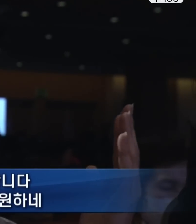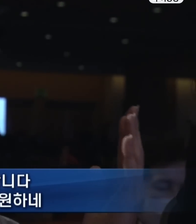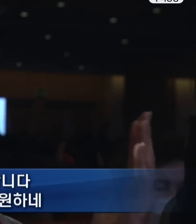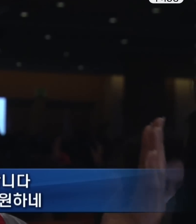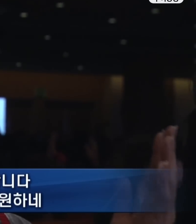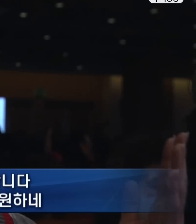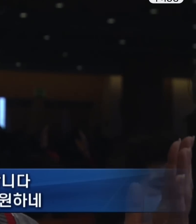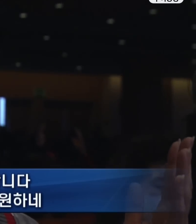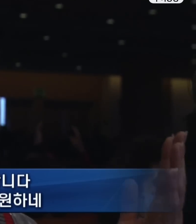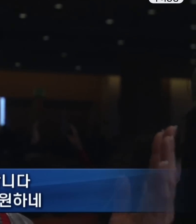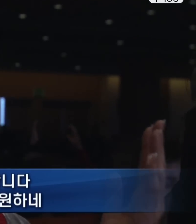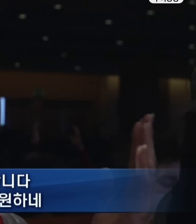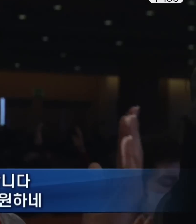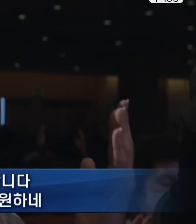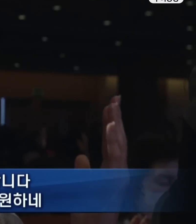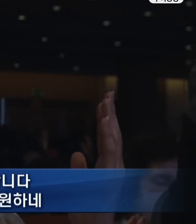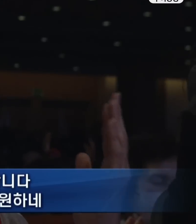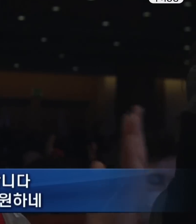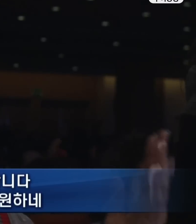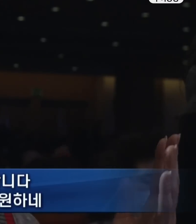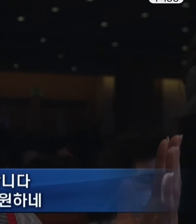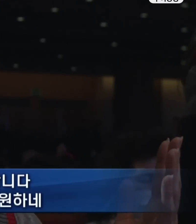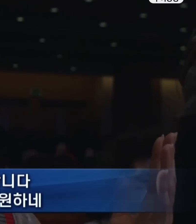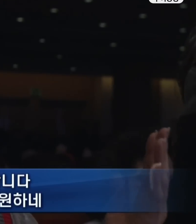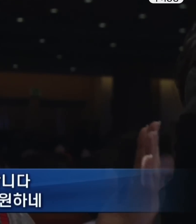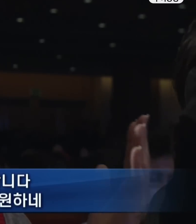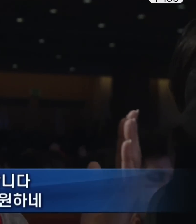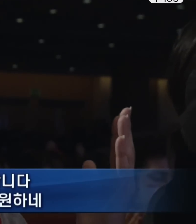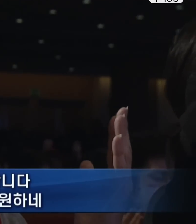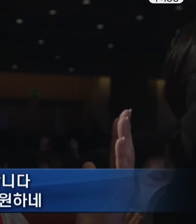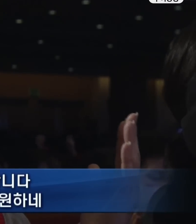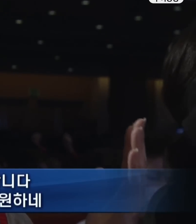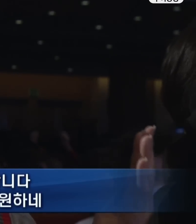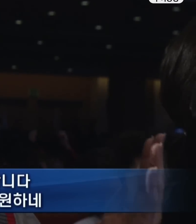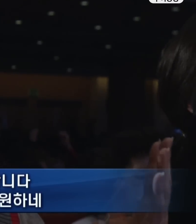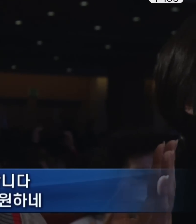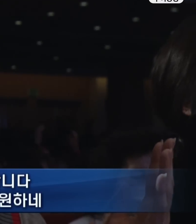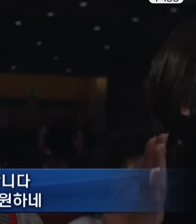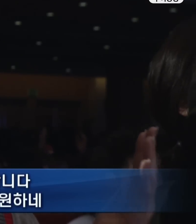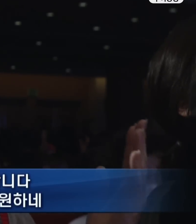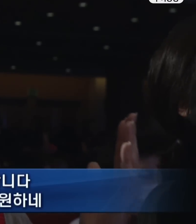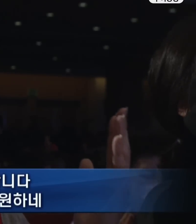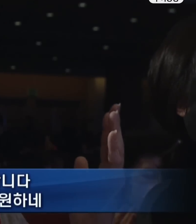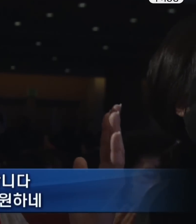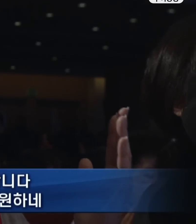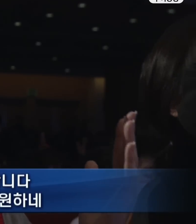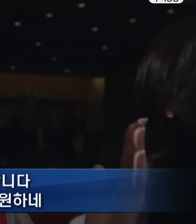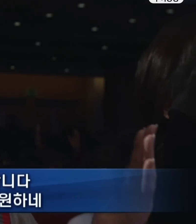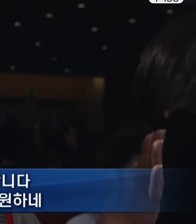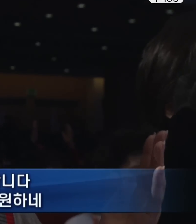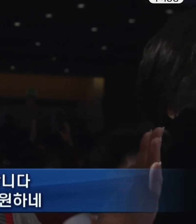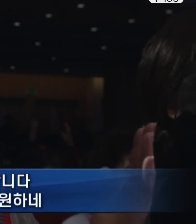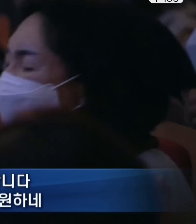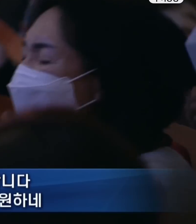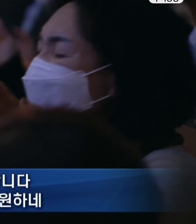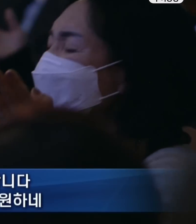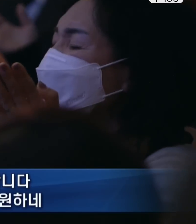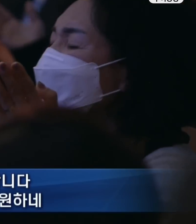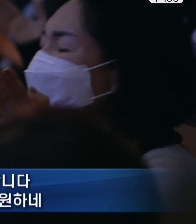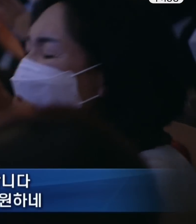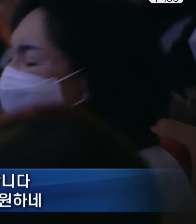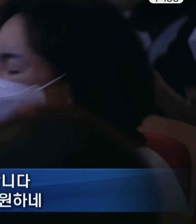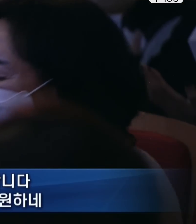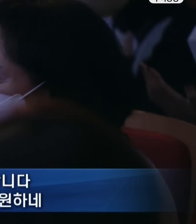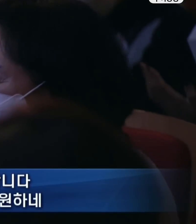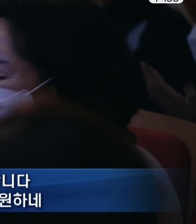내가 너를 사랑한다, 내가 너를 사랑한다. 하나님이 이 고백 속에 우리의 마음의 응거리가